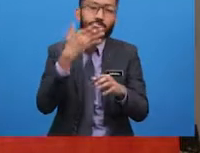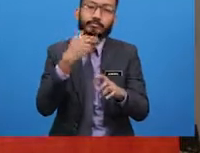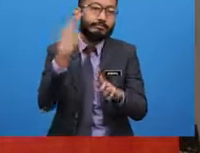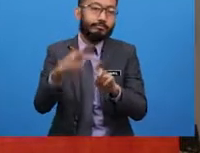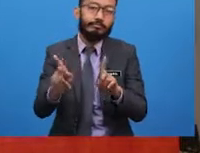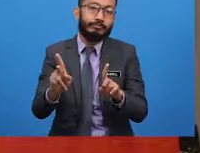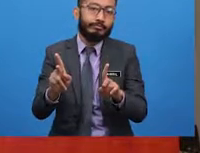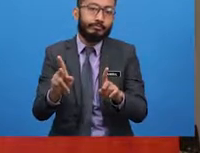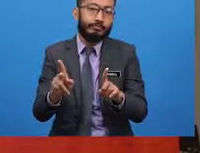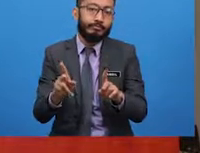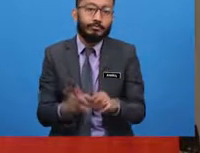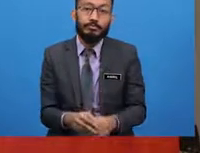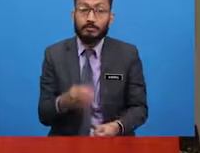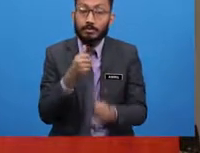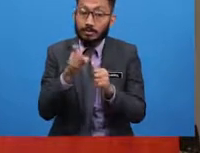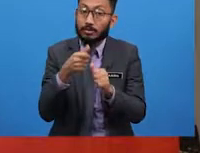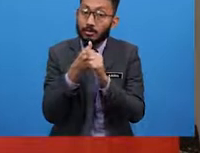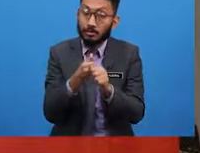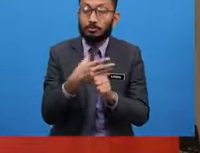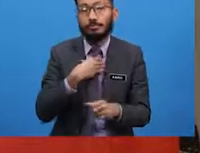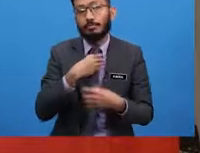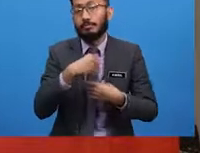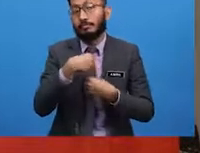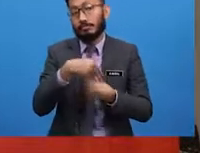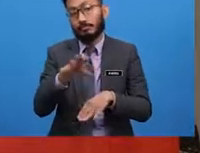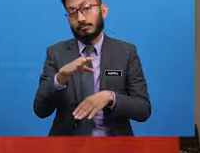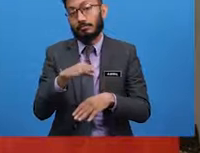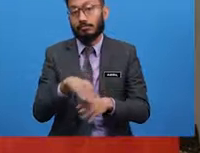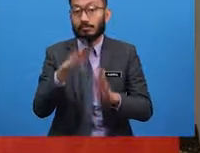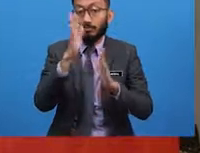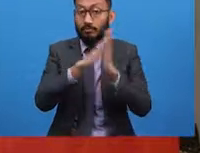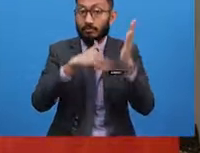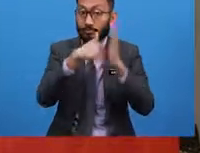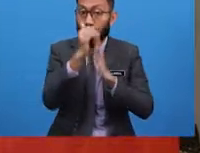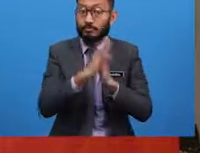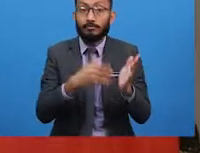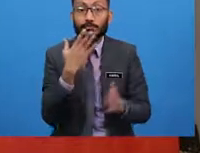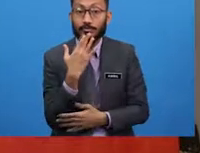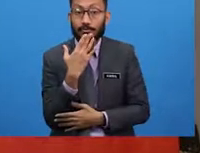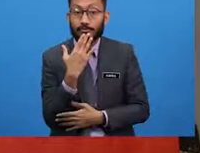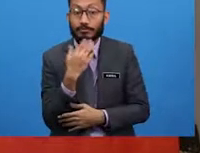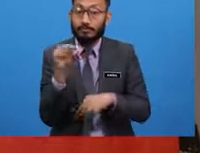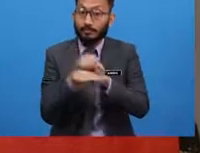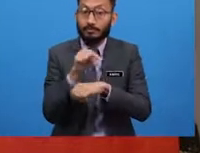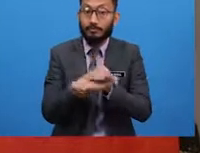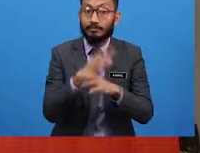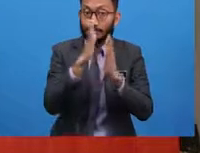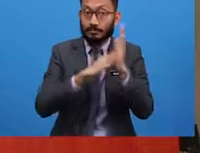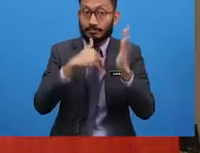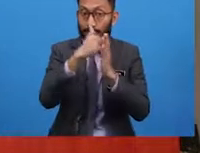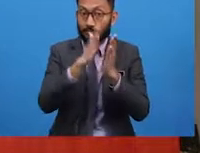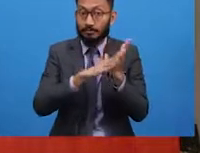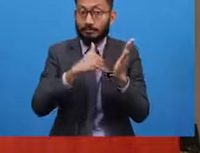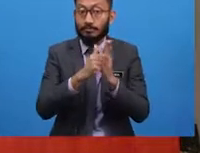Sapukan warna mengikut pilihan masing-masing dengan menggunakan beros warna. Gunakan beros bersaiz